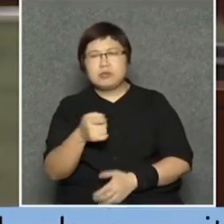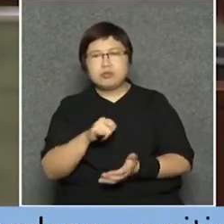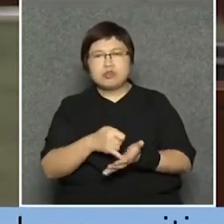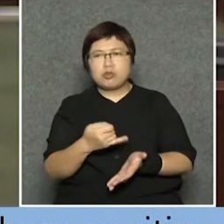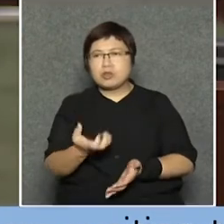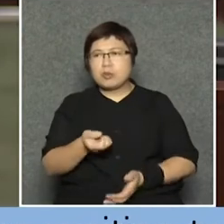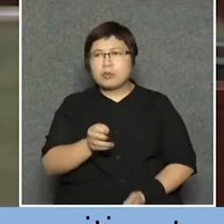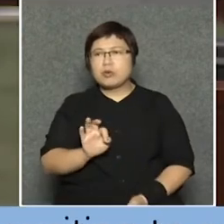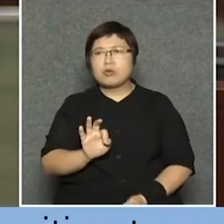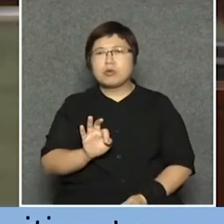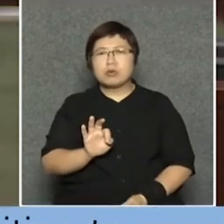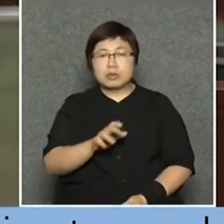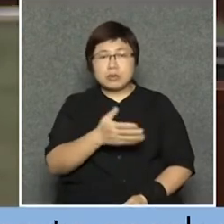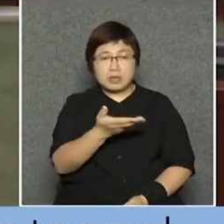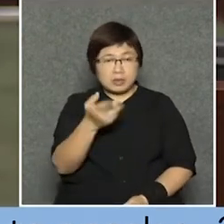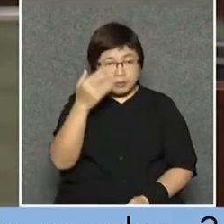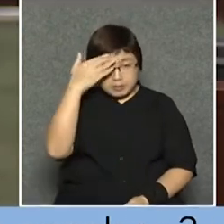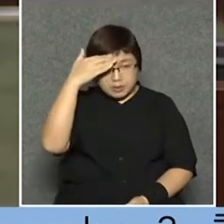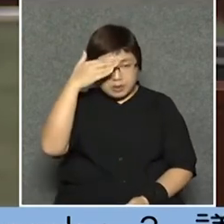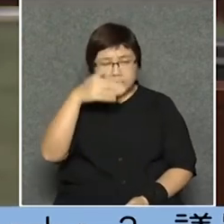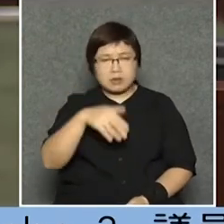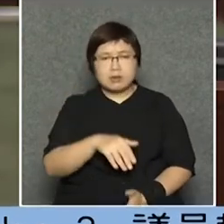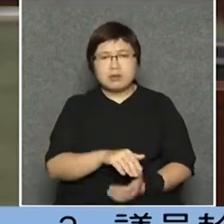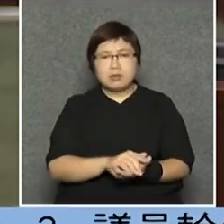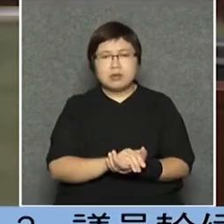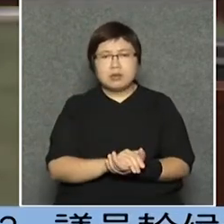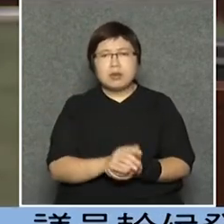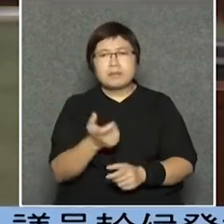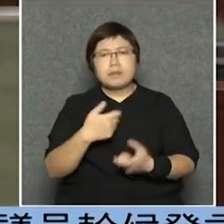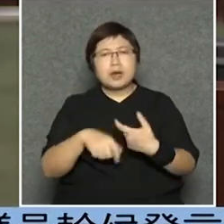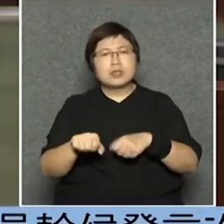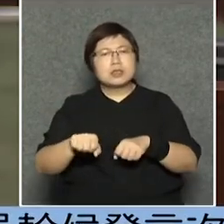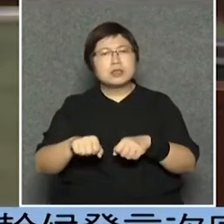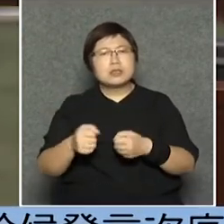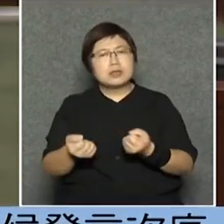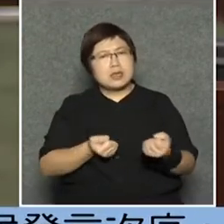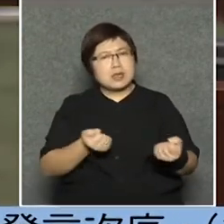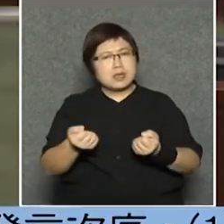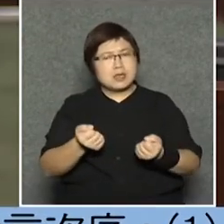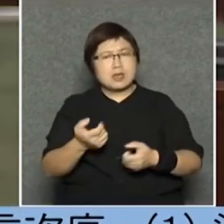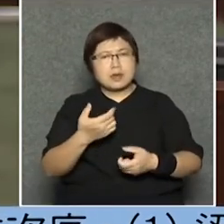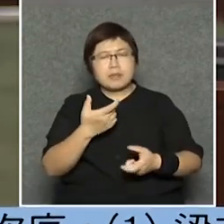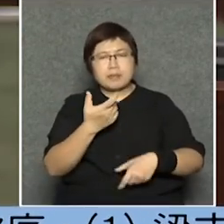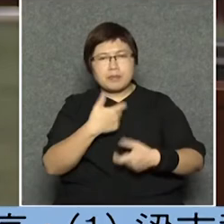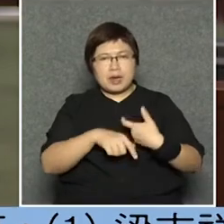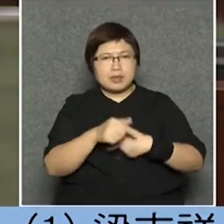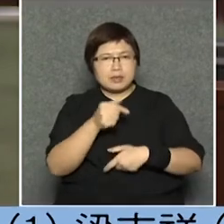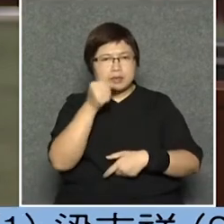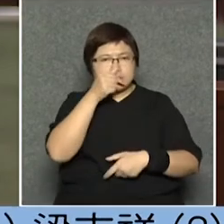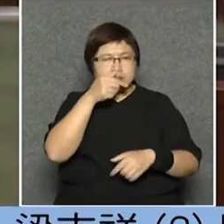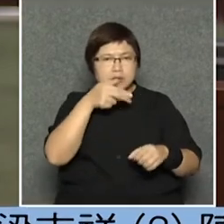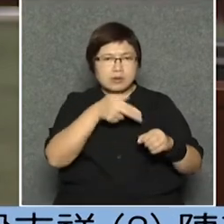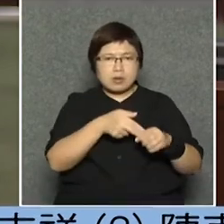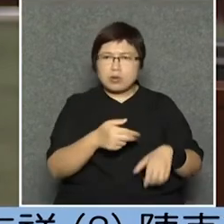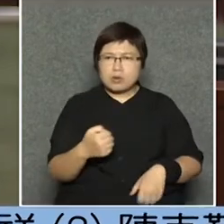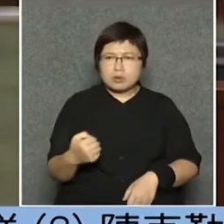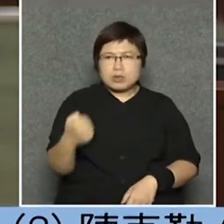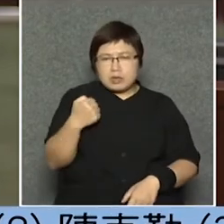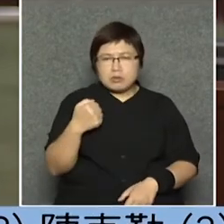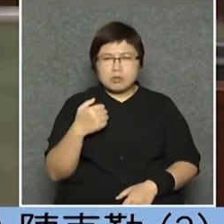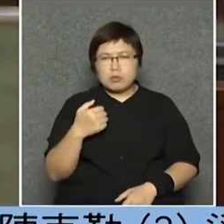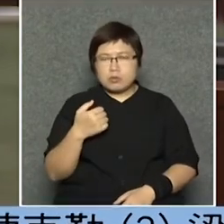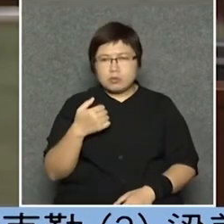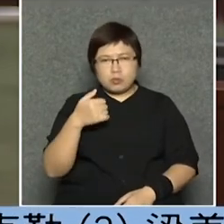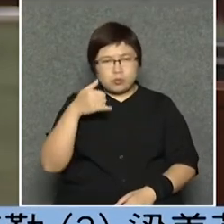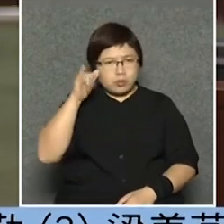且大家要明白賣車的人賣汽油的人是非常之強悍的